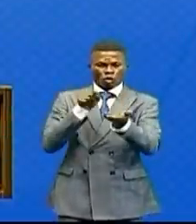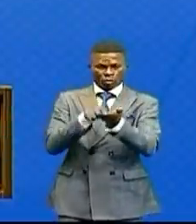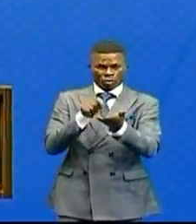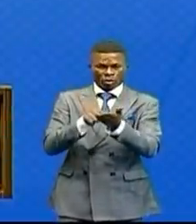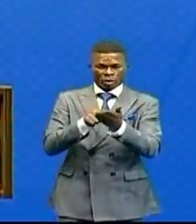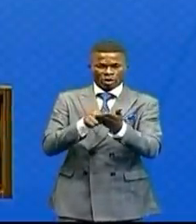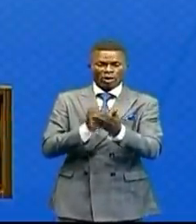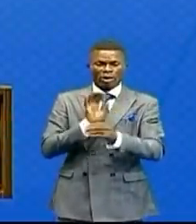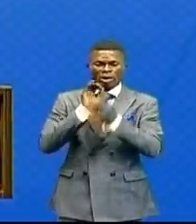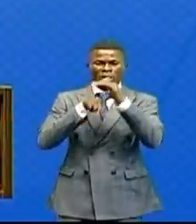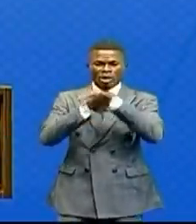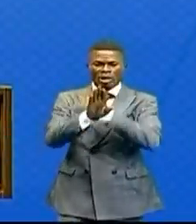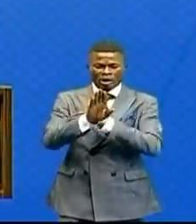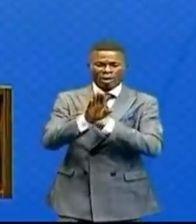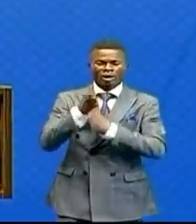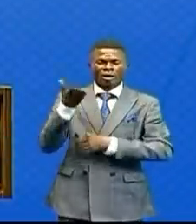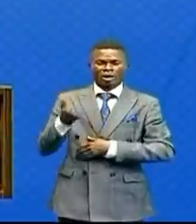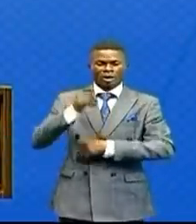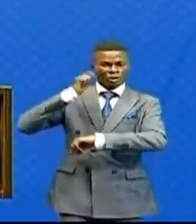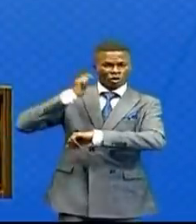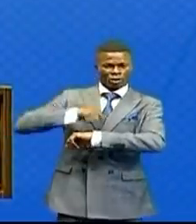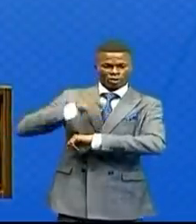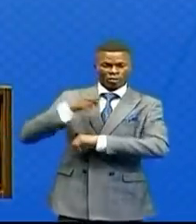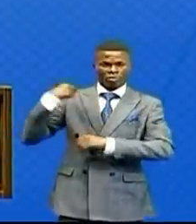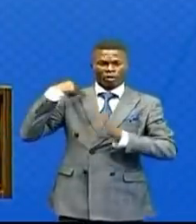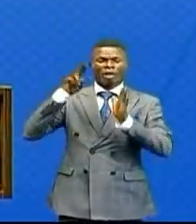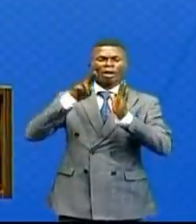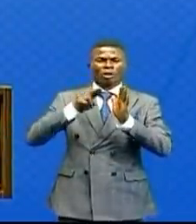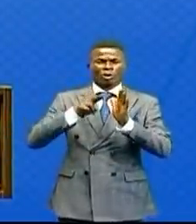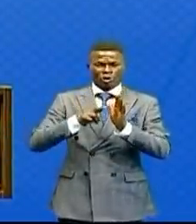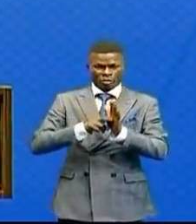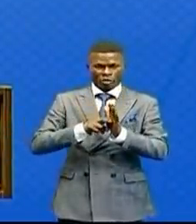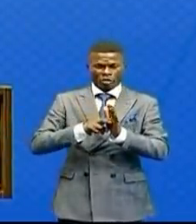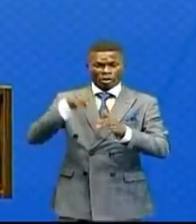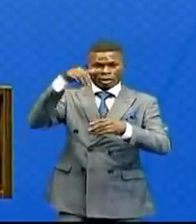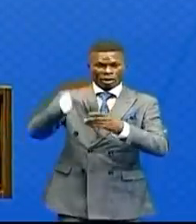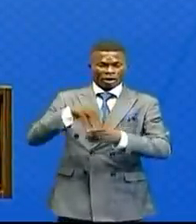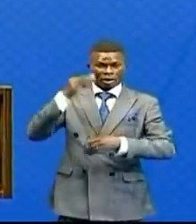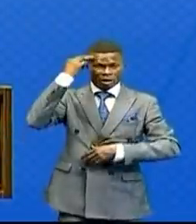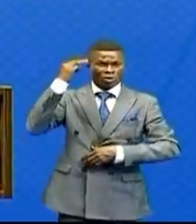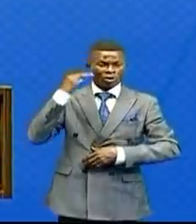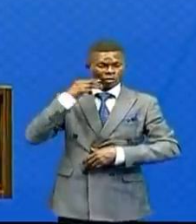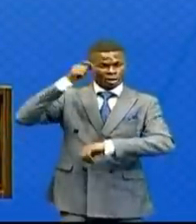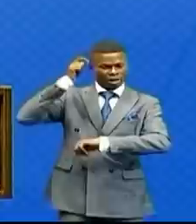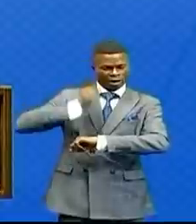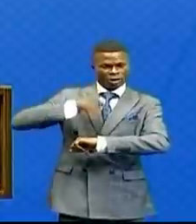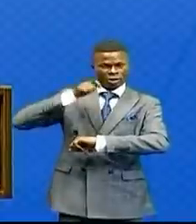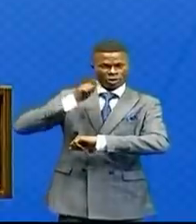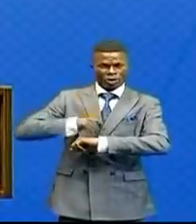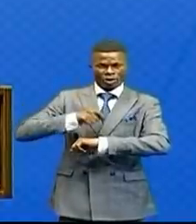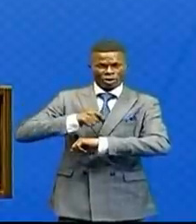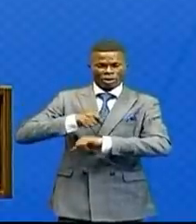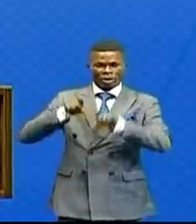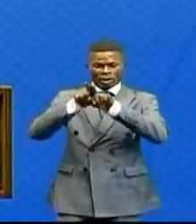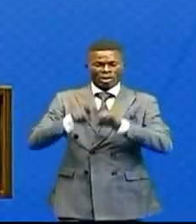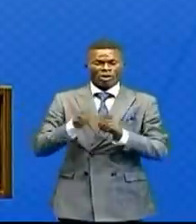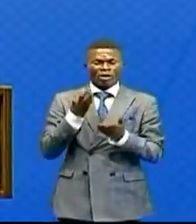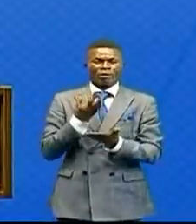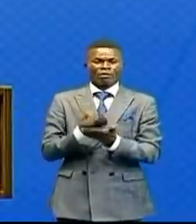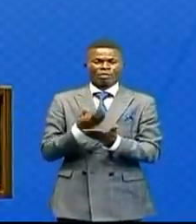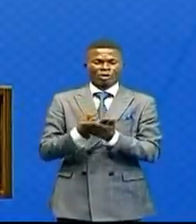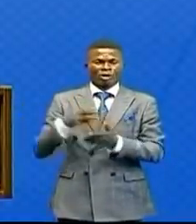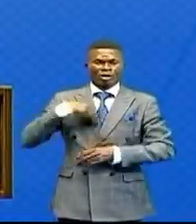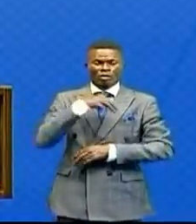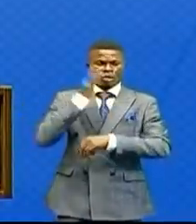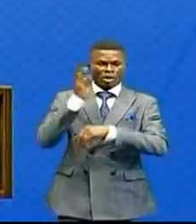organisation d'intégration juridique. Le gouvernement, à travers les ministères de la Justice et celui des Finances, membre